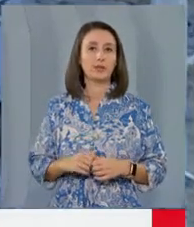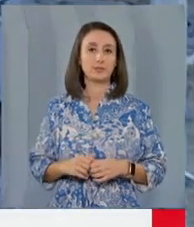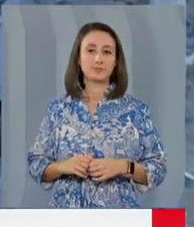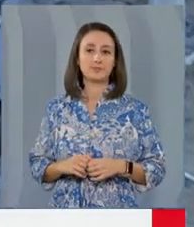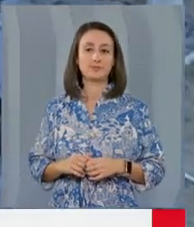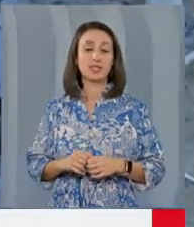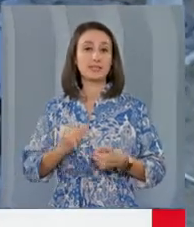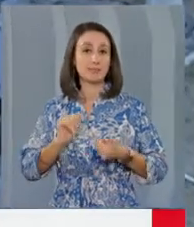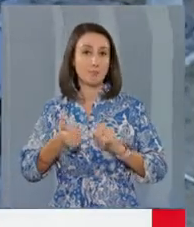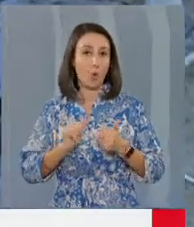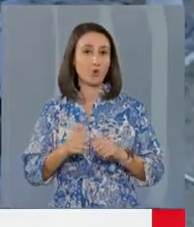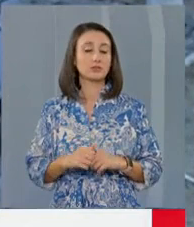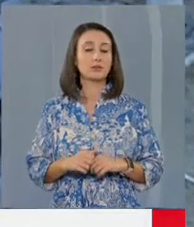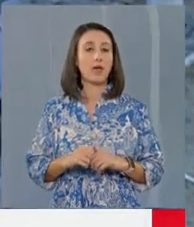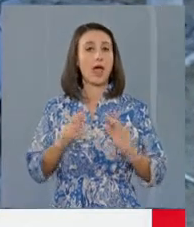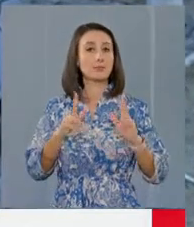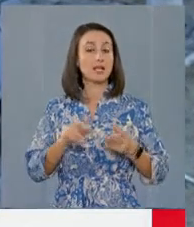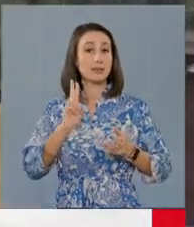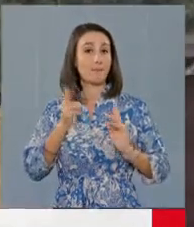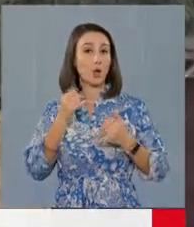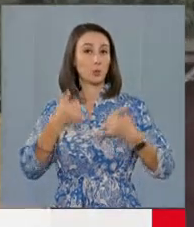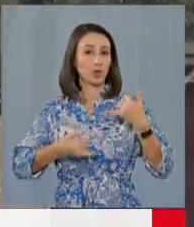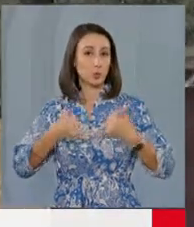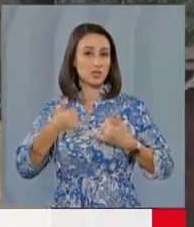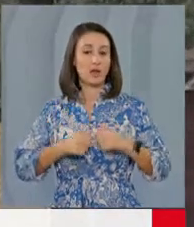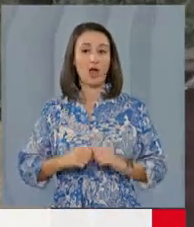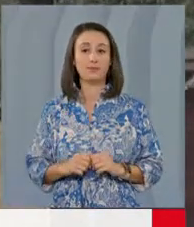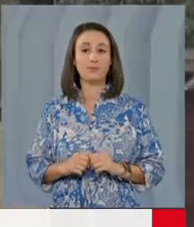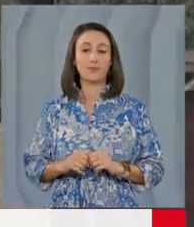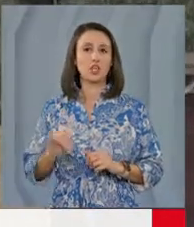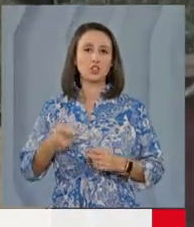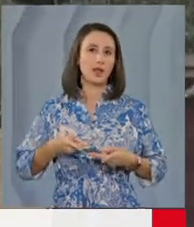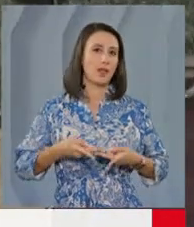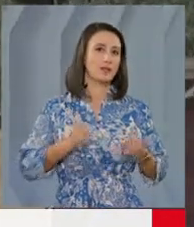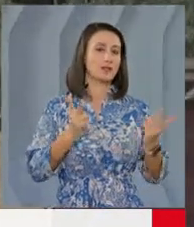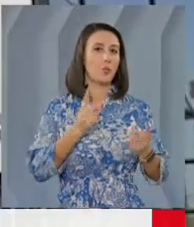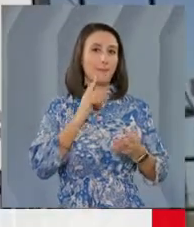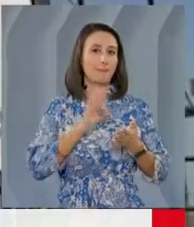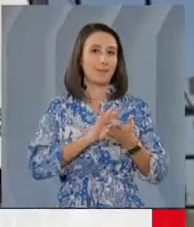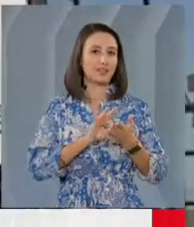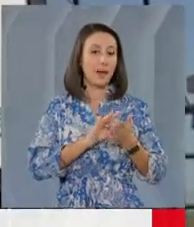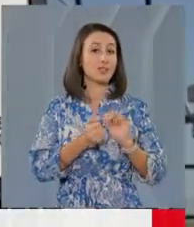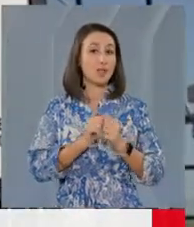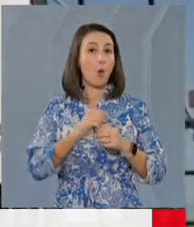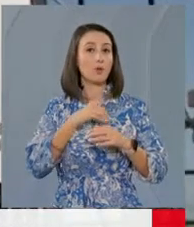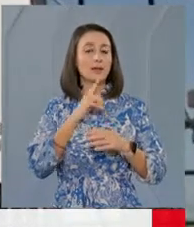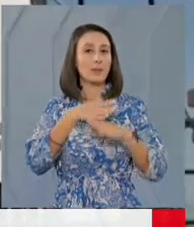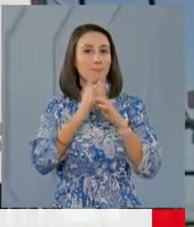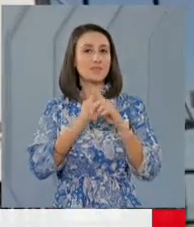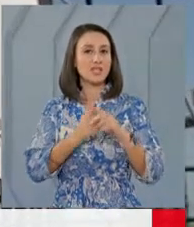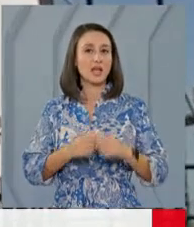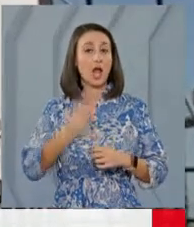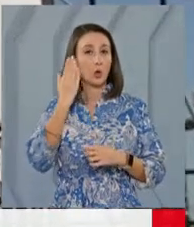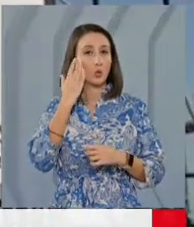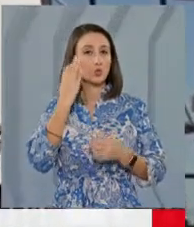domeniul sportului, administratorii parcurilor industriale, producătorii și distribuitorii de medicamente sau lăcașurile cultelor recunoscute oficial în România,